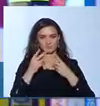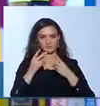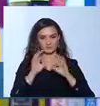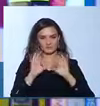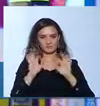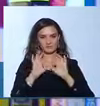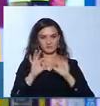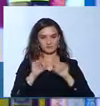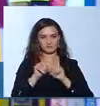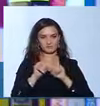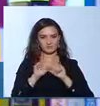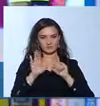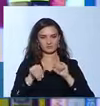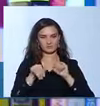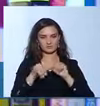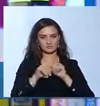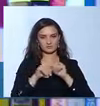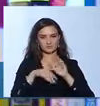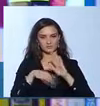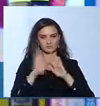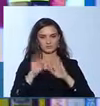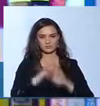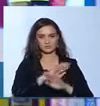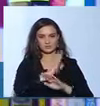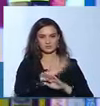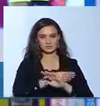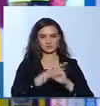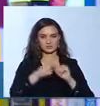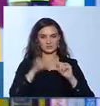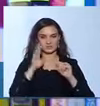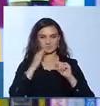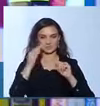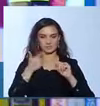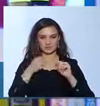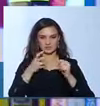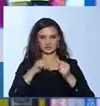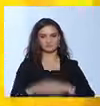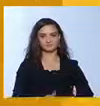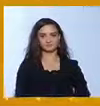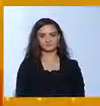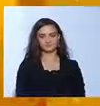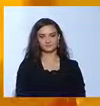ვიტყვი, მაინც მემაჩნია, რომ უფრო ძლიერი ამ შემთხვევაში დედის გენი.